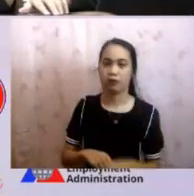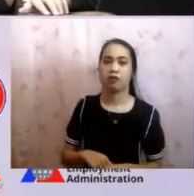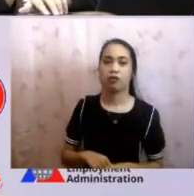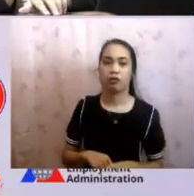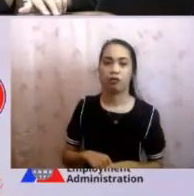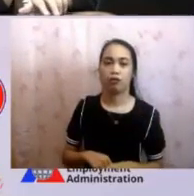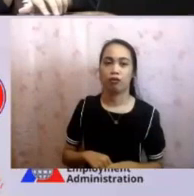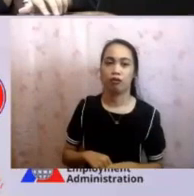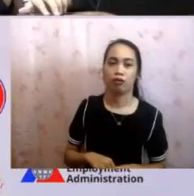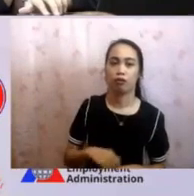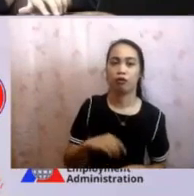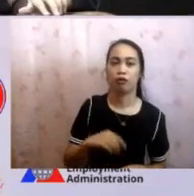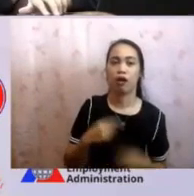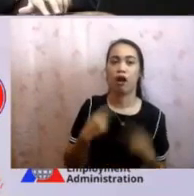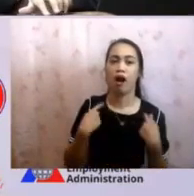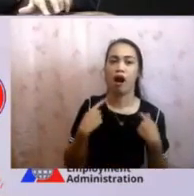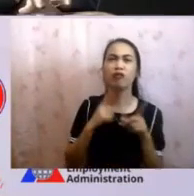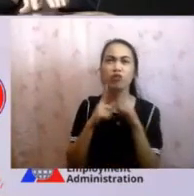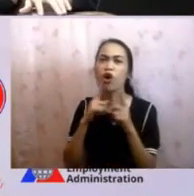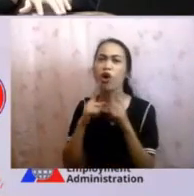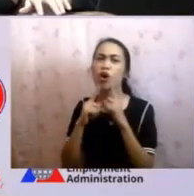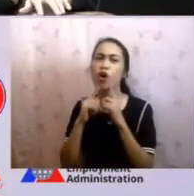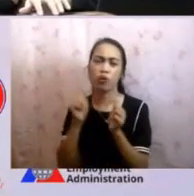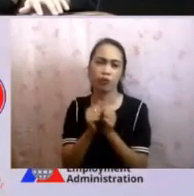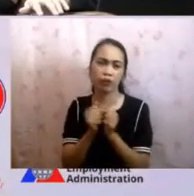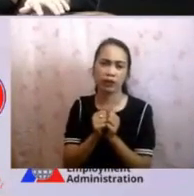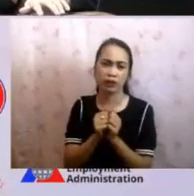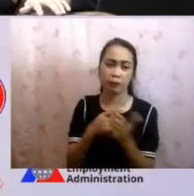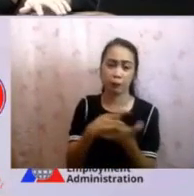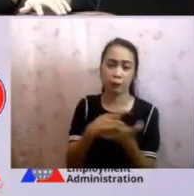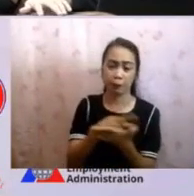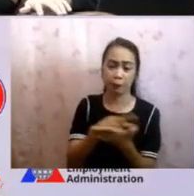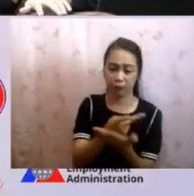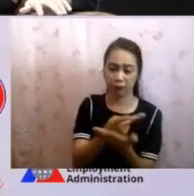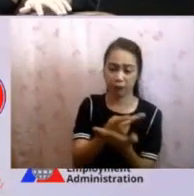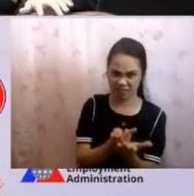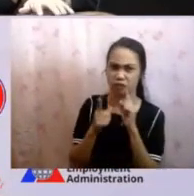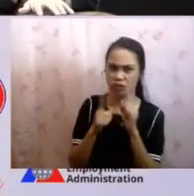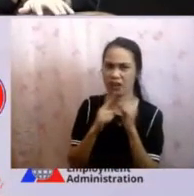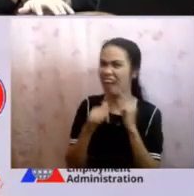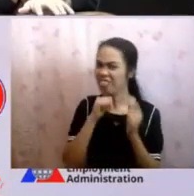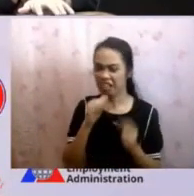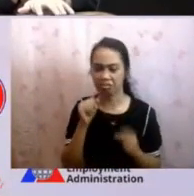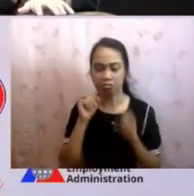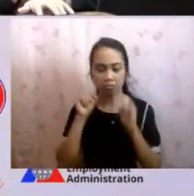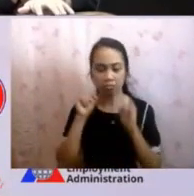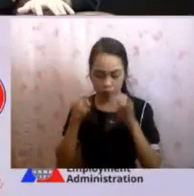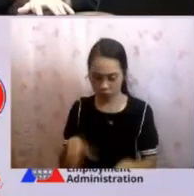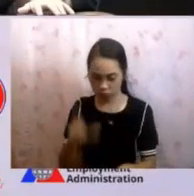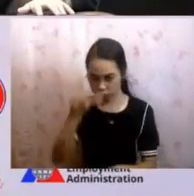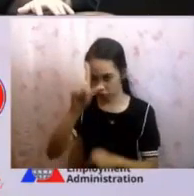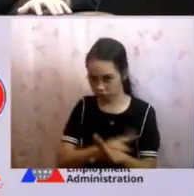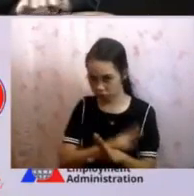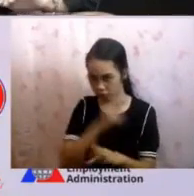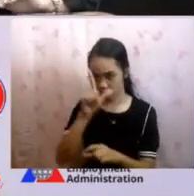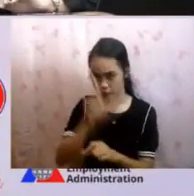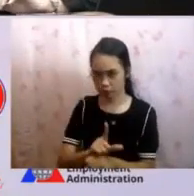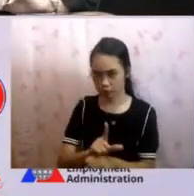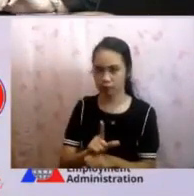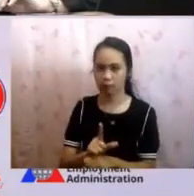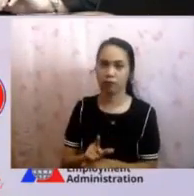mga productive ng mga chika, like basin ay hiring mo diha, i-refer ko, or asa ba mo nahibawaan na ay